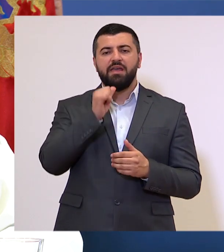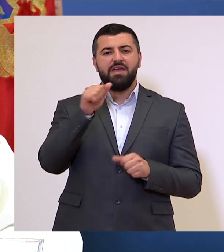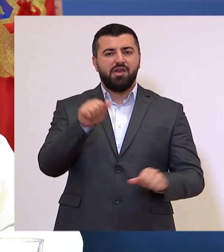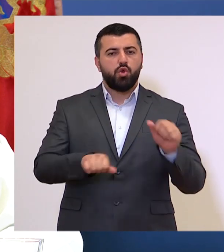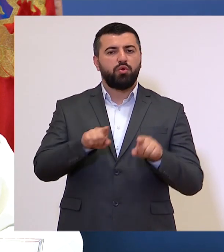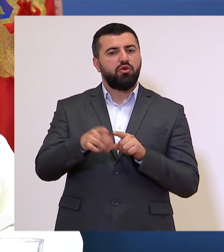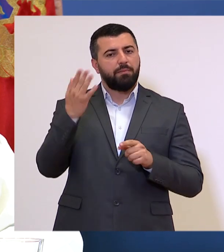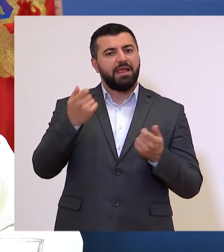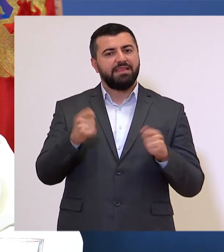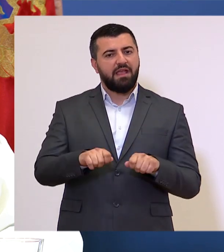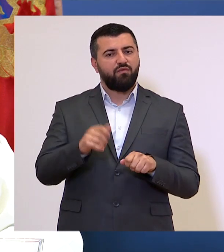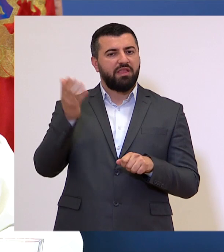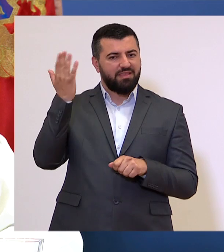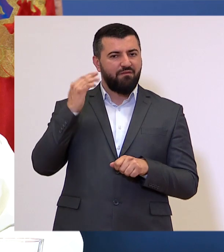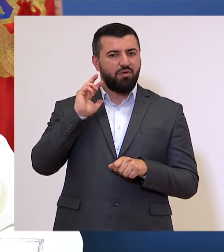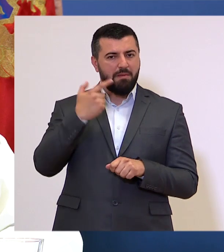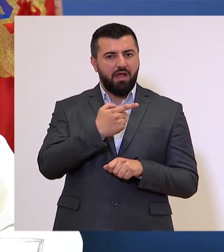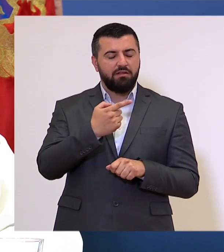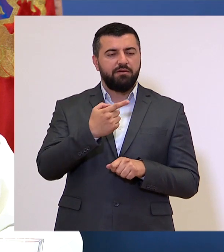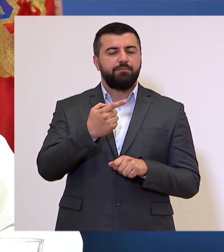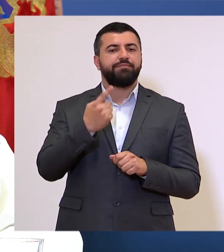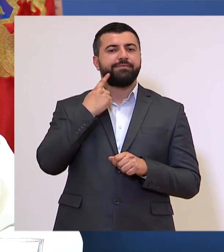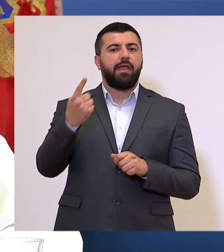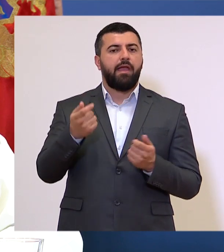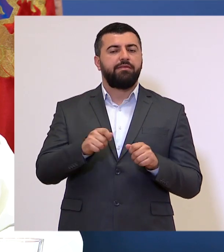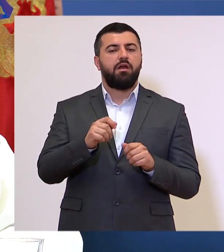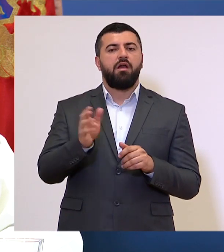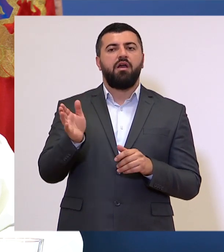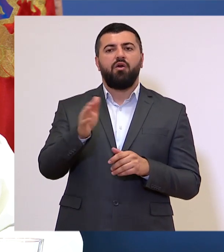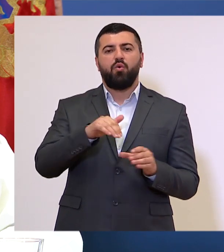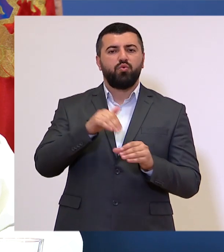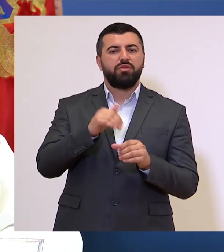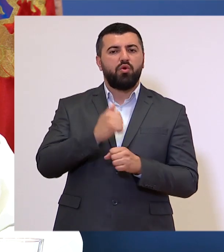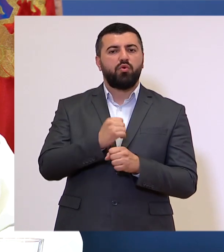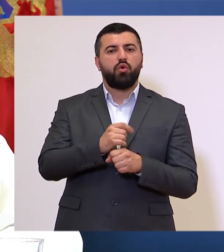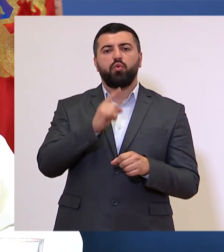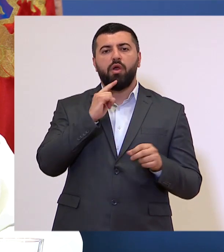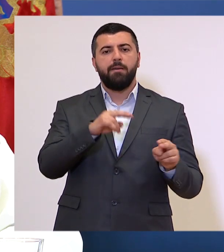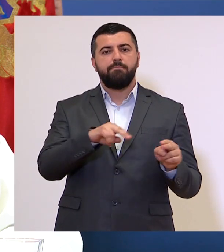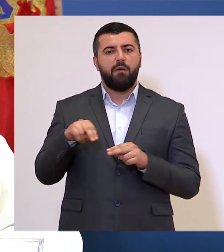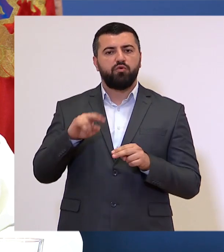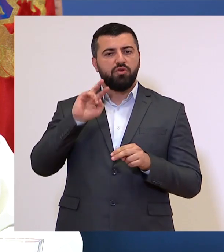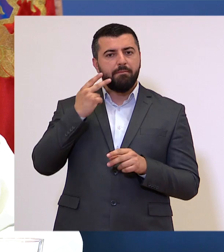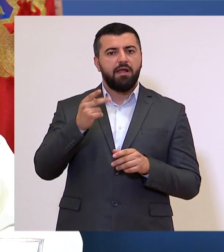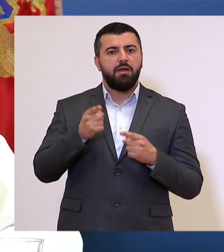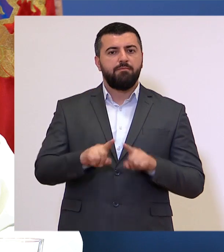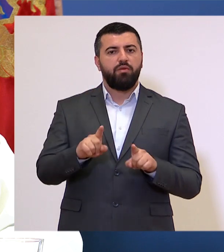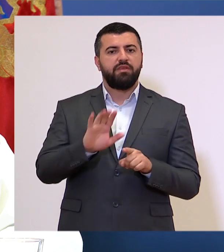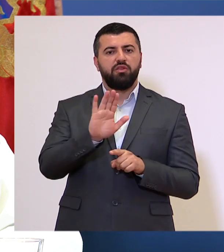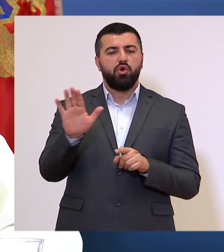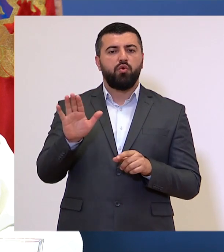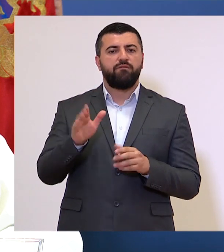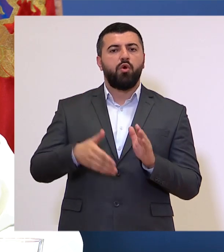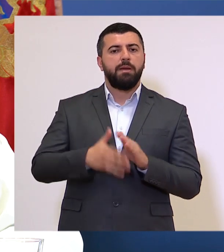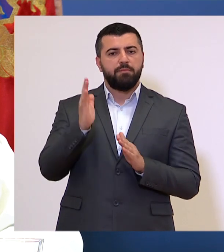hirurgija. Opskrbljivali su ih naših 20 doktora i sestara koji su juče povučeni iz Barske bolnice. Njihov kadar